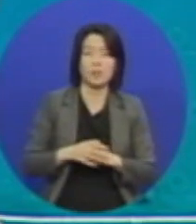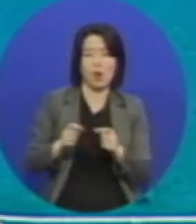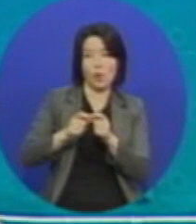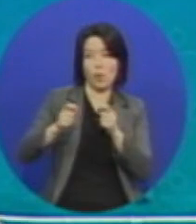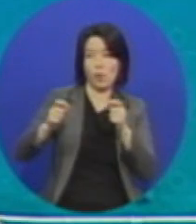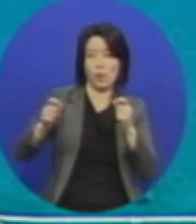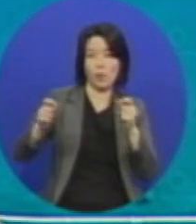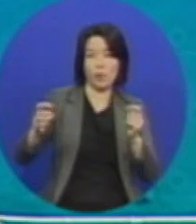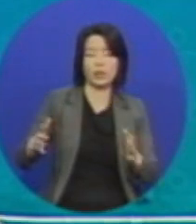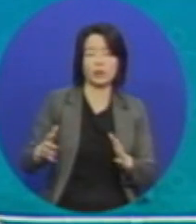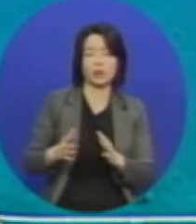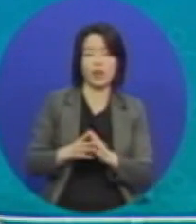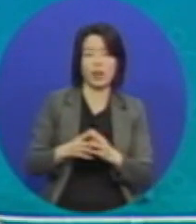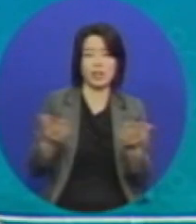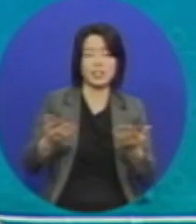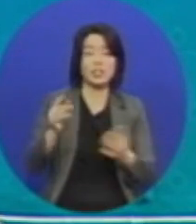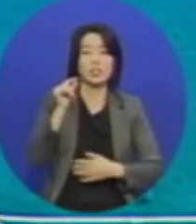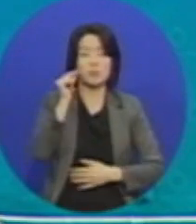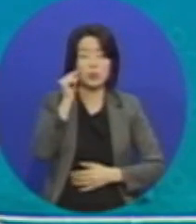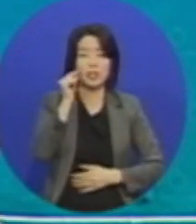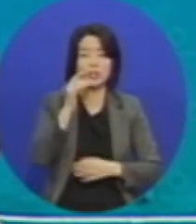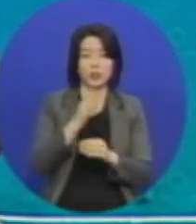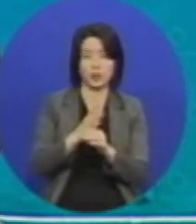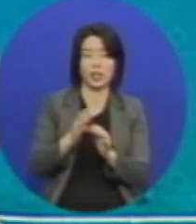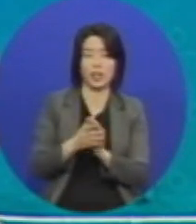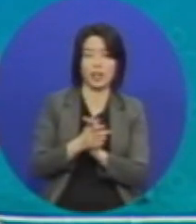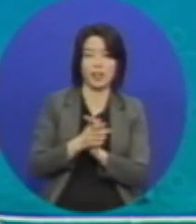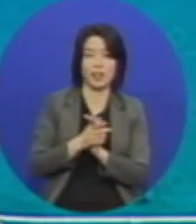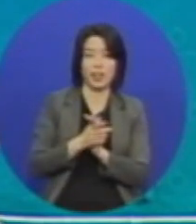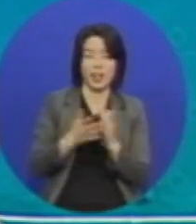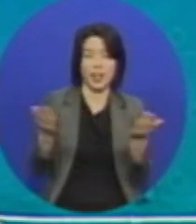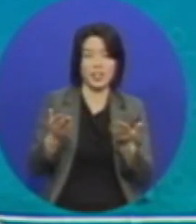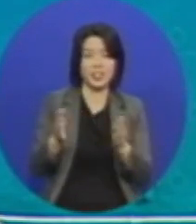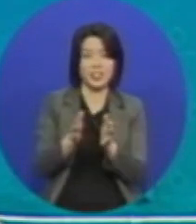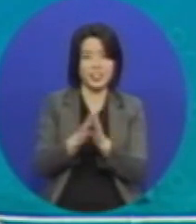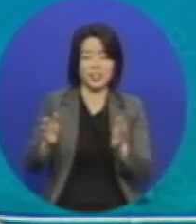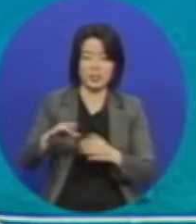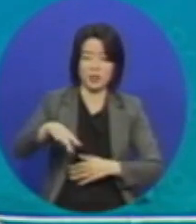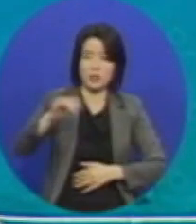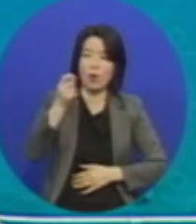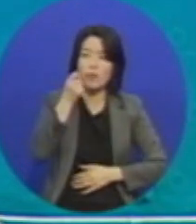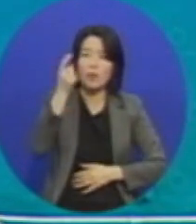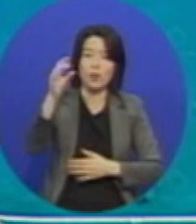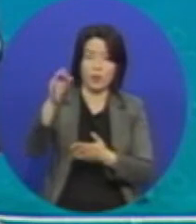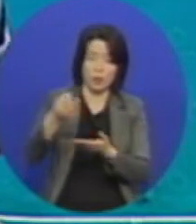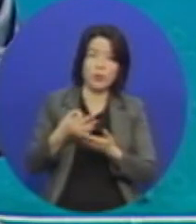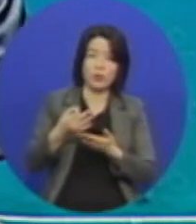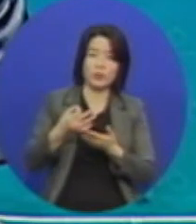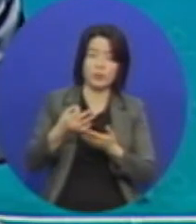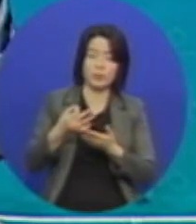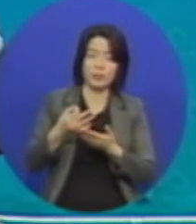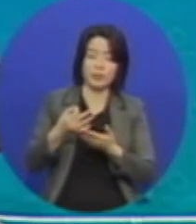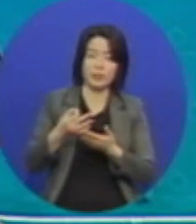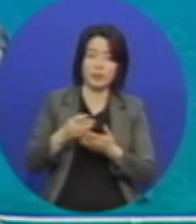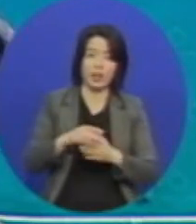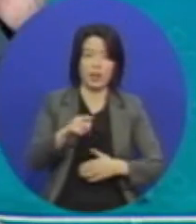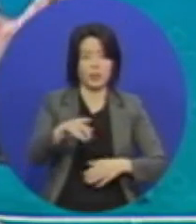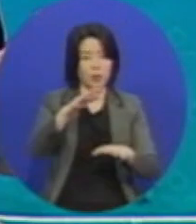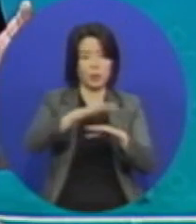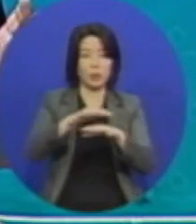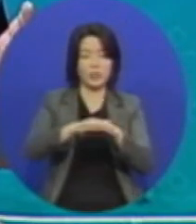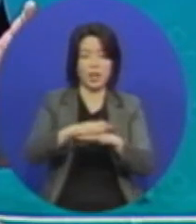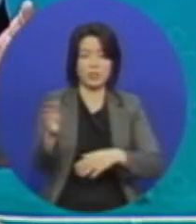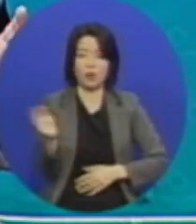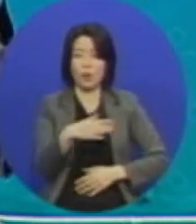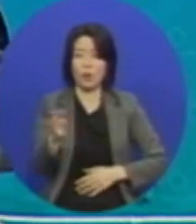직장생활 하지 못하다가 직장생활이 시작해서 첫 월급 받을 때 저 농사를 전염